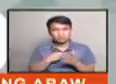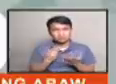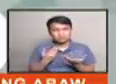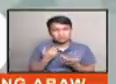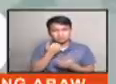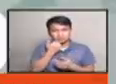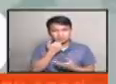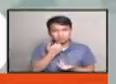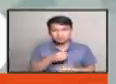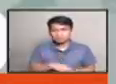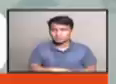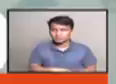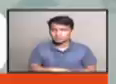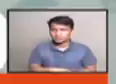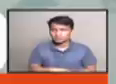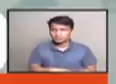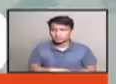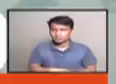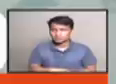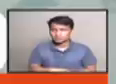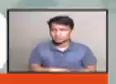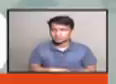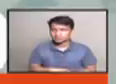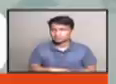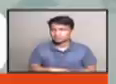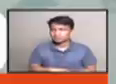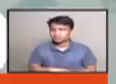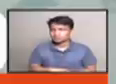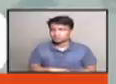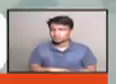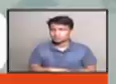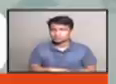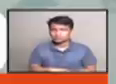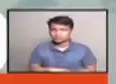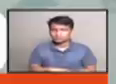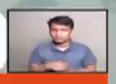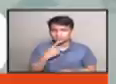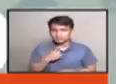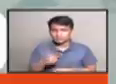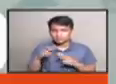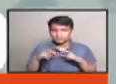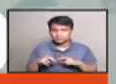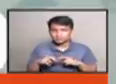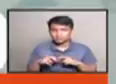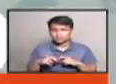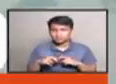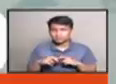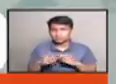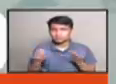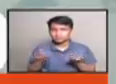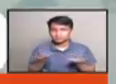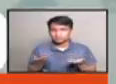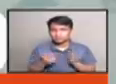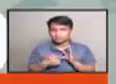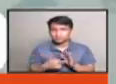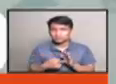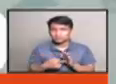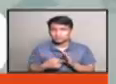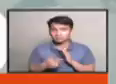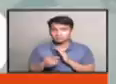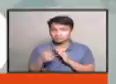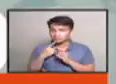may kasalanan? Sir, actually, sir, ang investigation po namin, sir, is nagbabase lang po kami, sir, sa statement